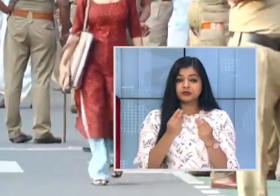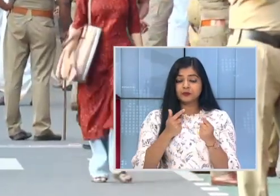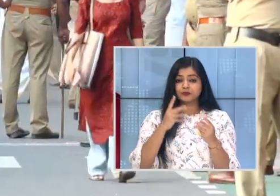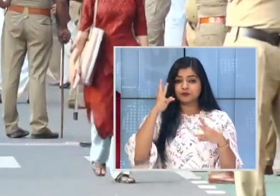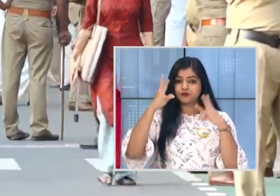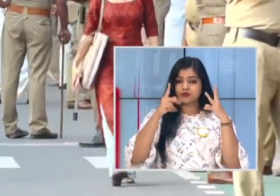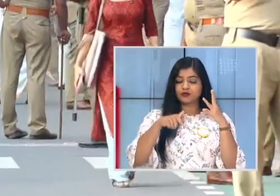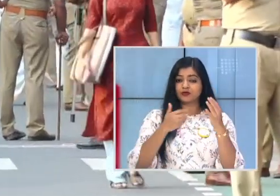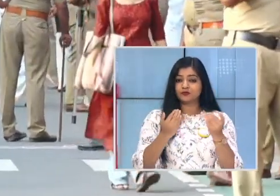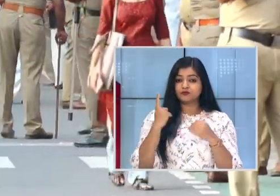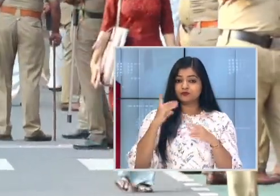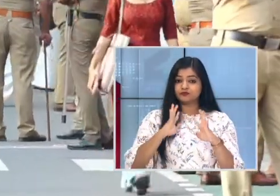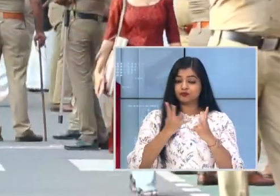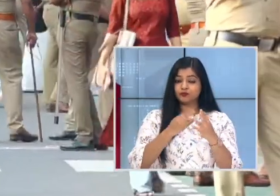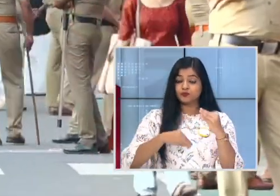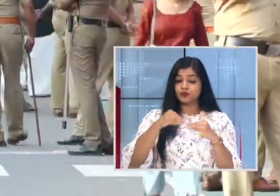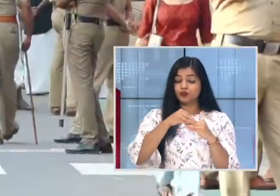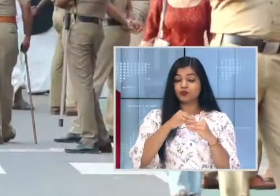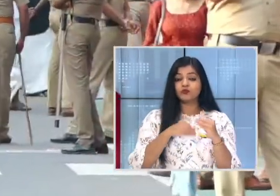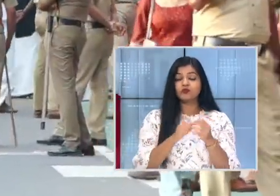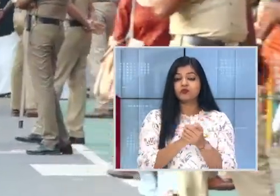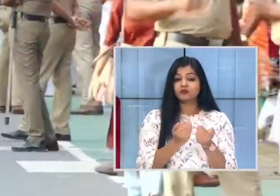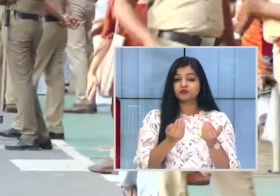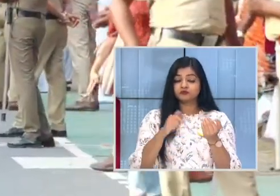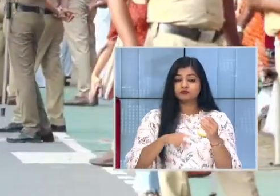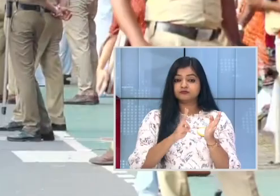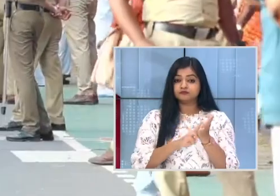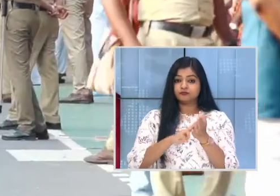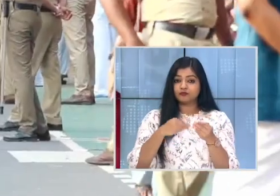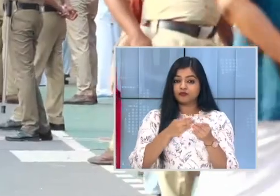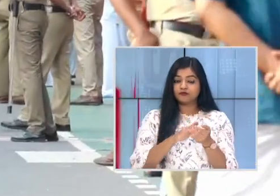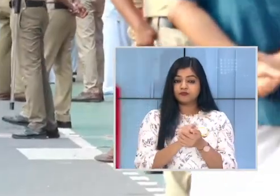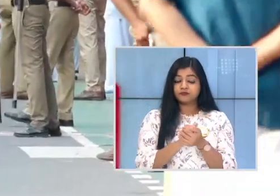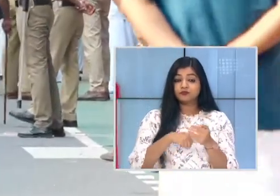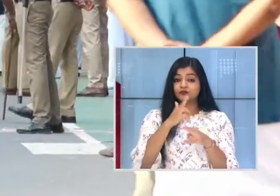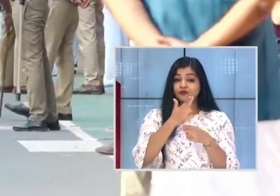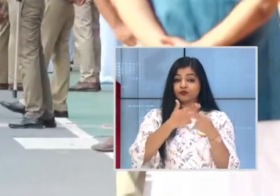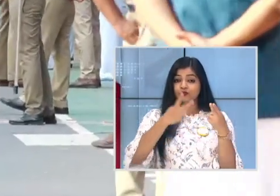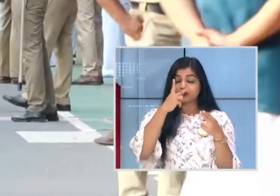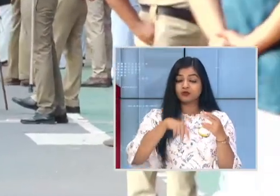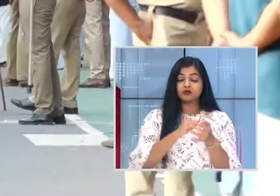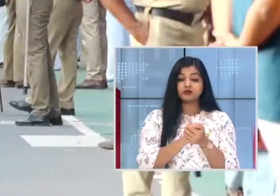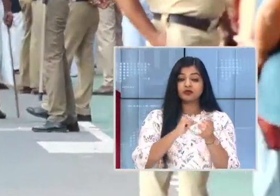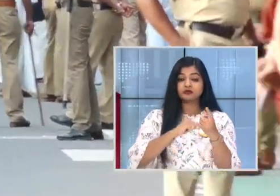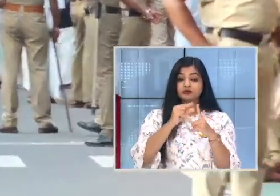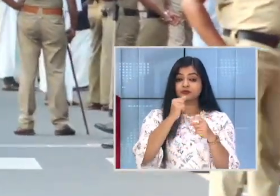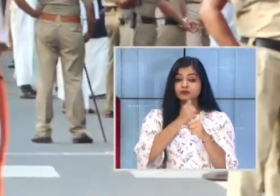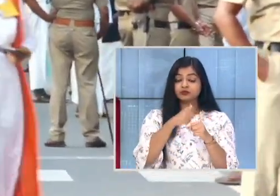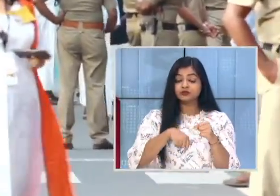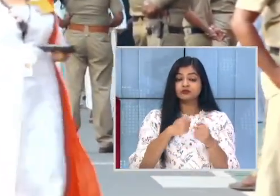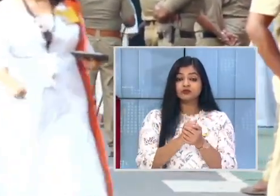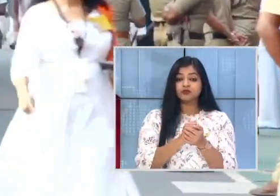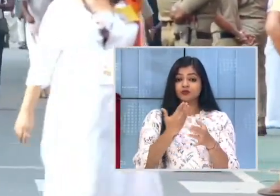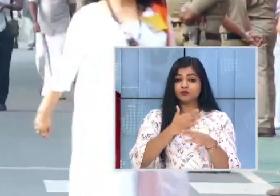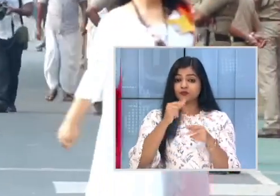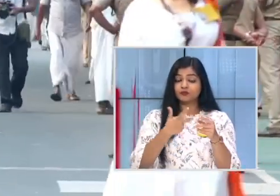സുരക്ഷാ ഉദ്യോഗസ്ഥർക്കുള്ളത് കൂടി കണക്കിലെടുത്തുകൊണ്ട് അധിക സുരക്ഷ ഇവിടെ ഏർപ്പെടുത്തിയിട്ടുണ്ട്. ദൃശ്യങ്ങളിൽ കാണാം ഈ SPGയുടെ ഒരു മേൽനോട്ടമാവിലെ ഉദ്യോഗസ്ഥർ തുടർച്ചയായി ഈ